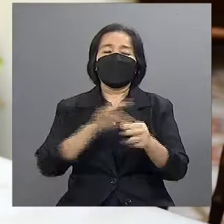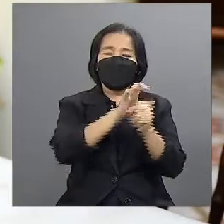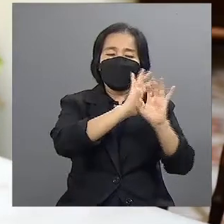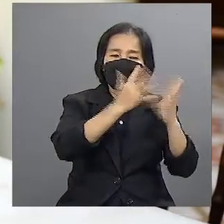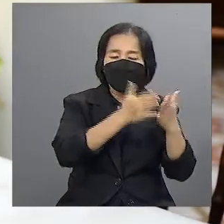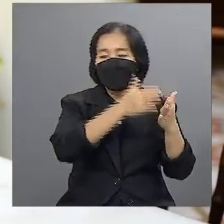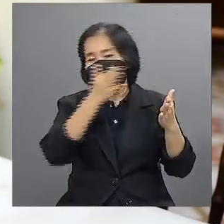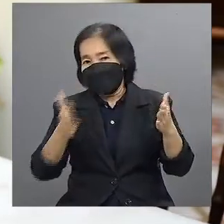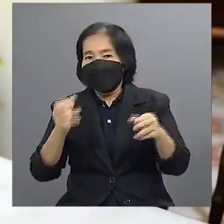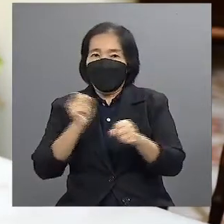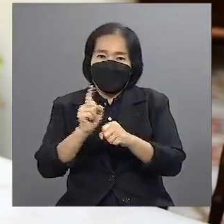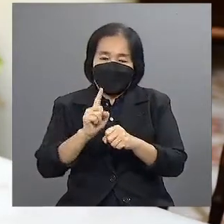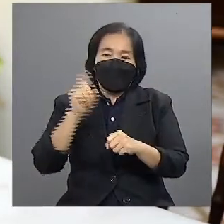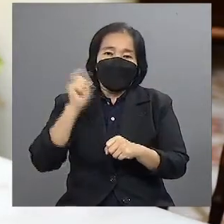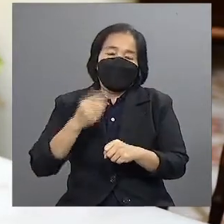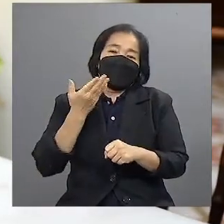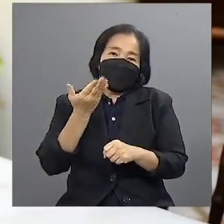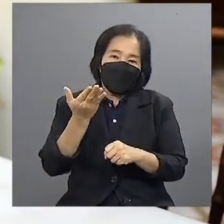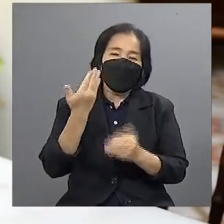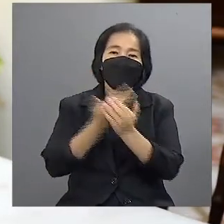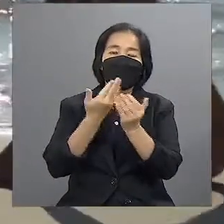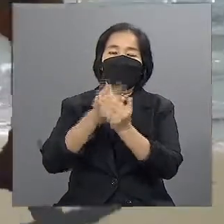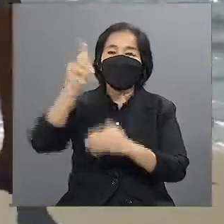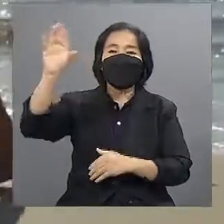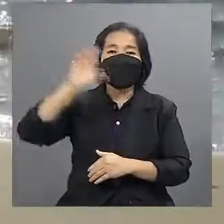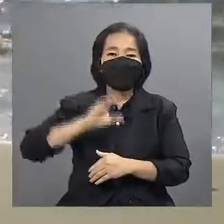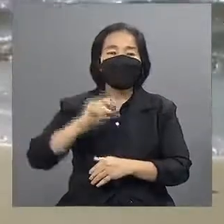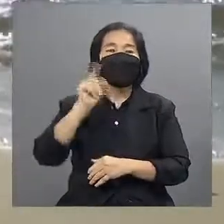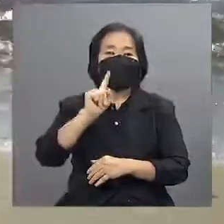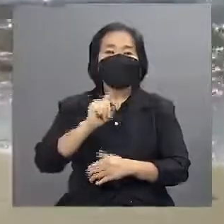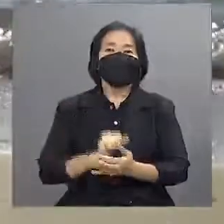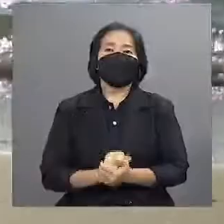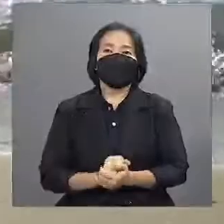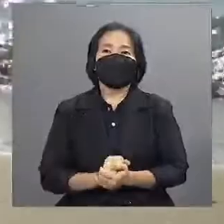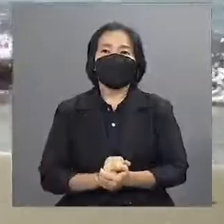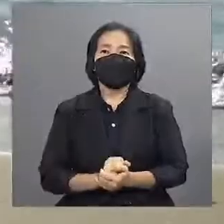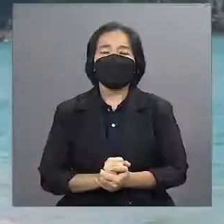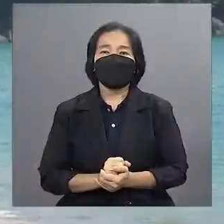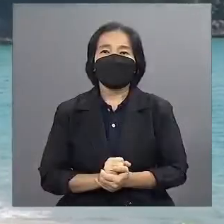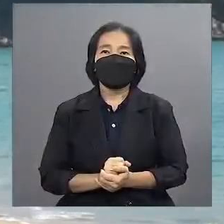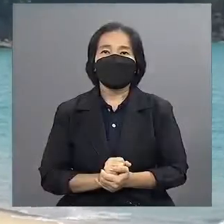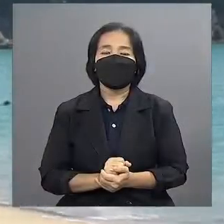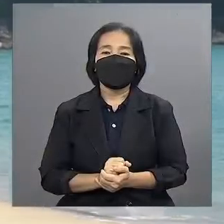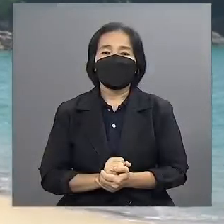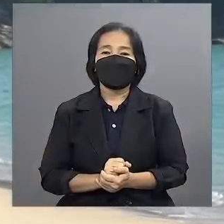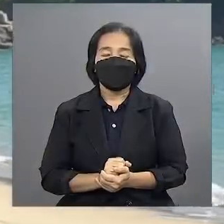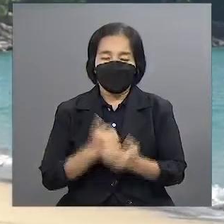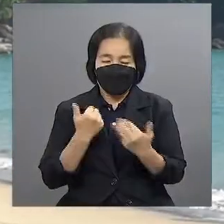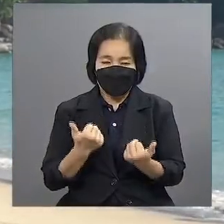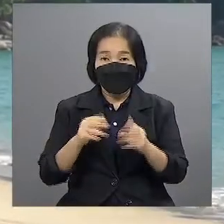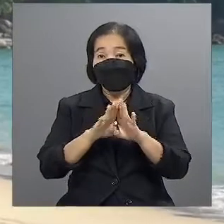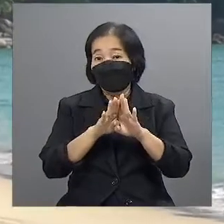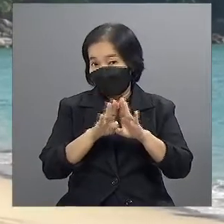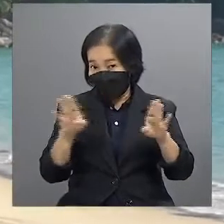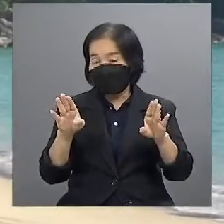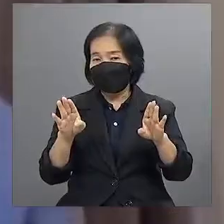่การเทียรจะกลบมาต้องตใตบมาติซิงแงไการเปิดในระยะแรกเนื่จมเงือนไขว่าจะ